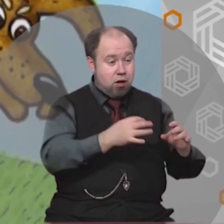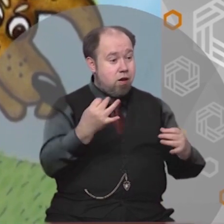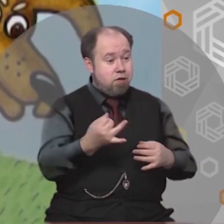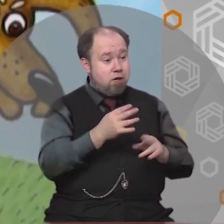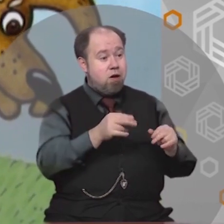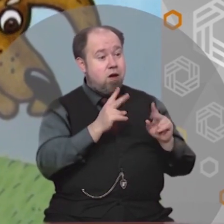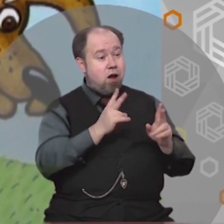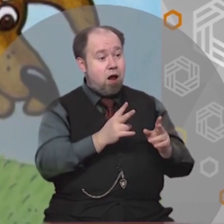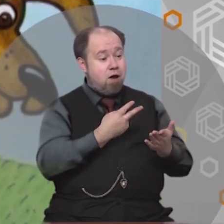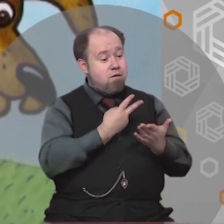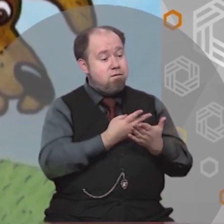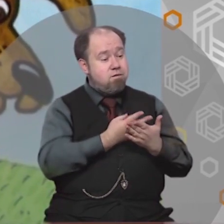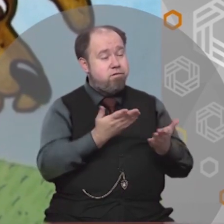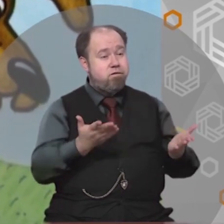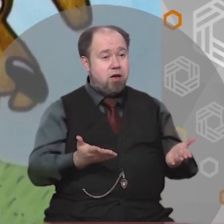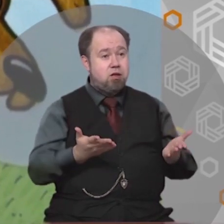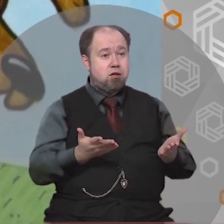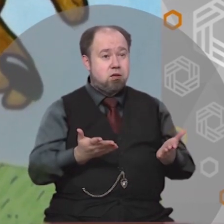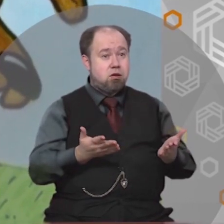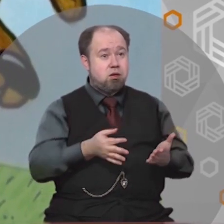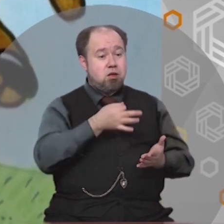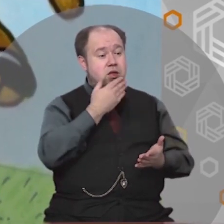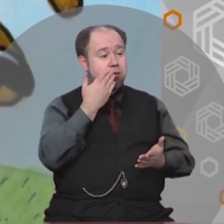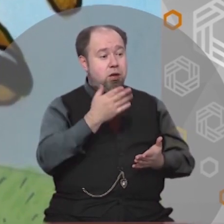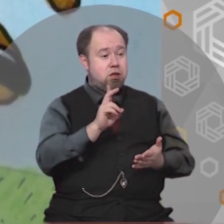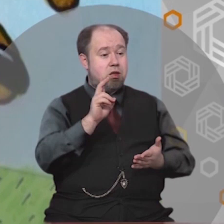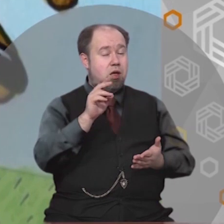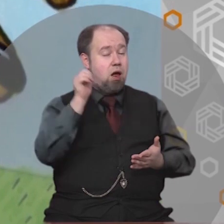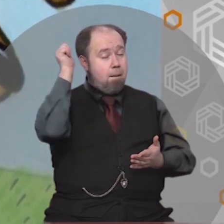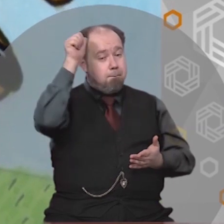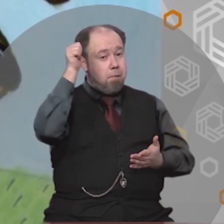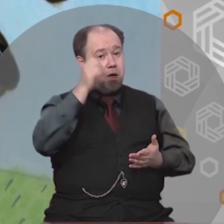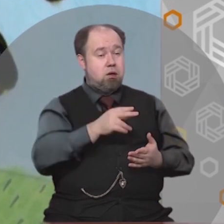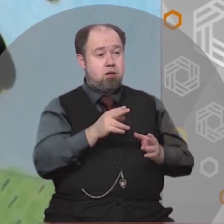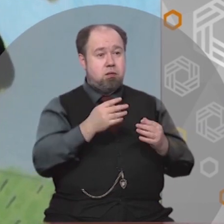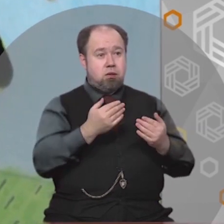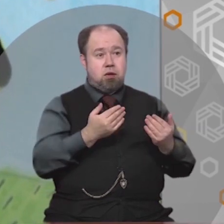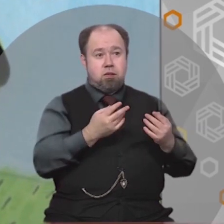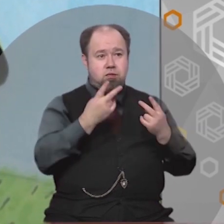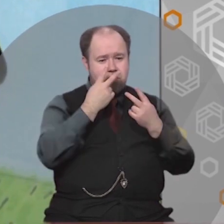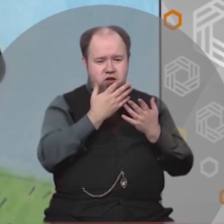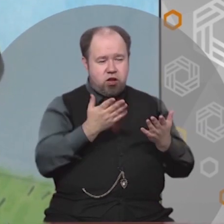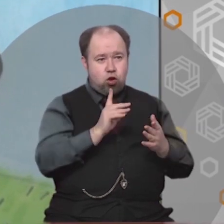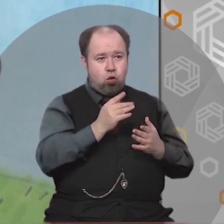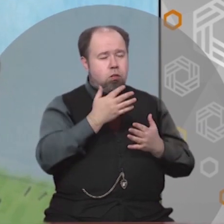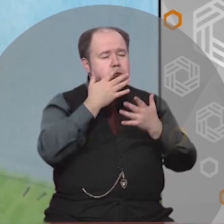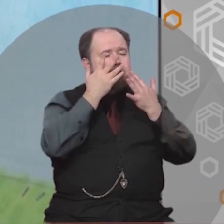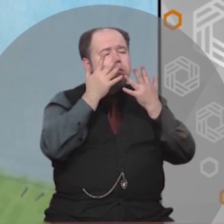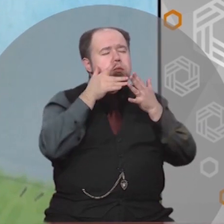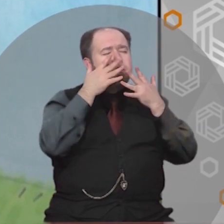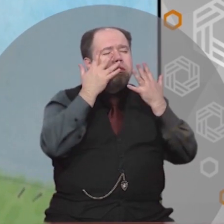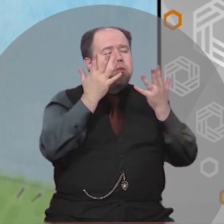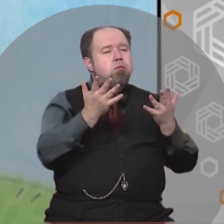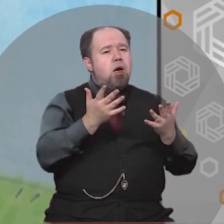«Интересно, как он выглядит?» – спросил баран. «Как выглядит, особо не видно. А вот пахнет,